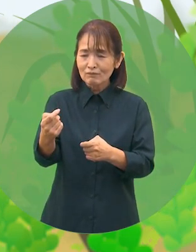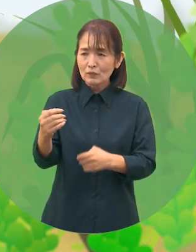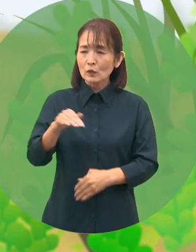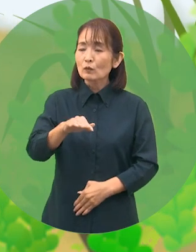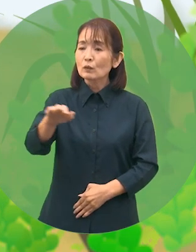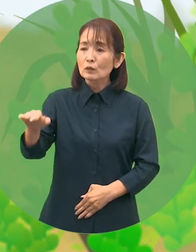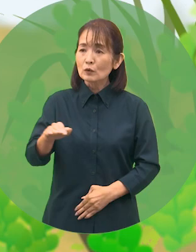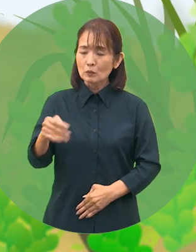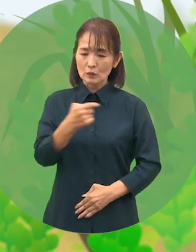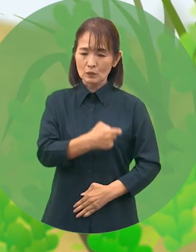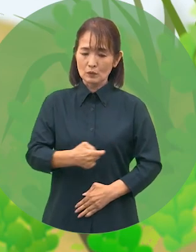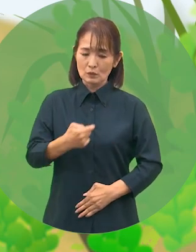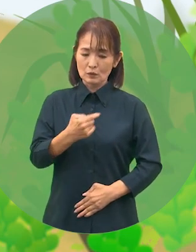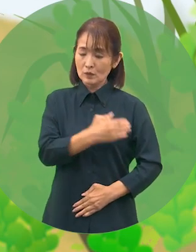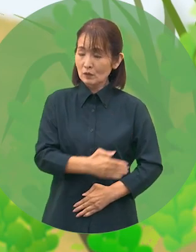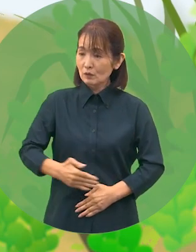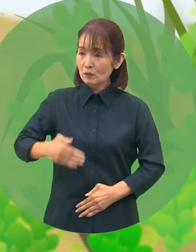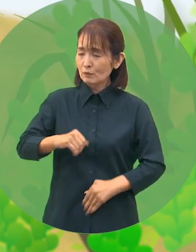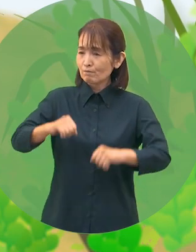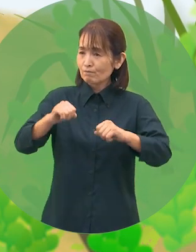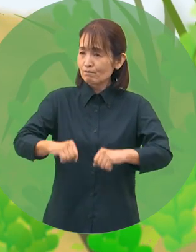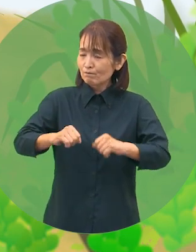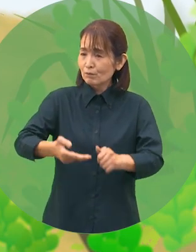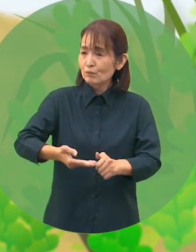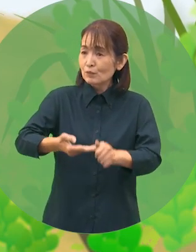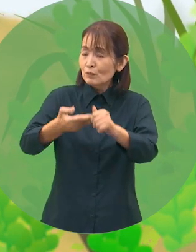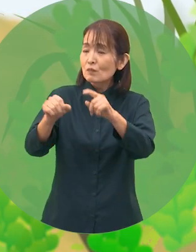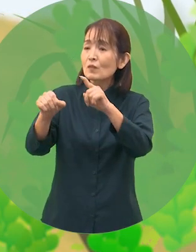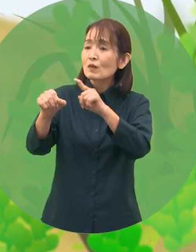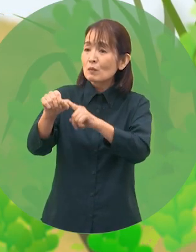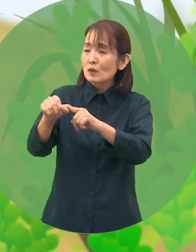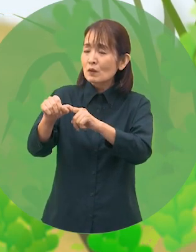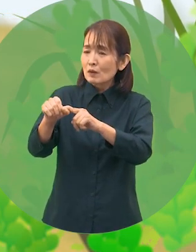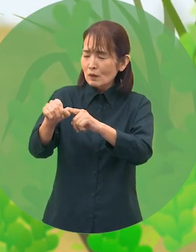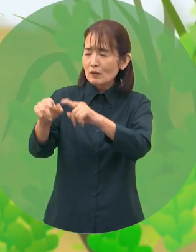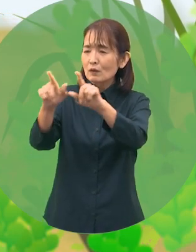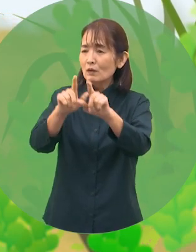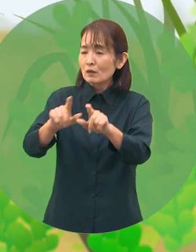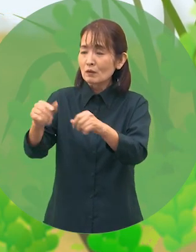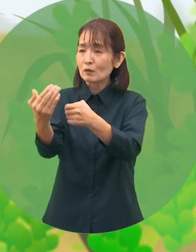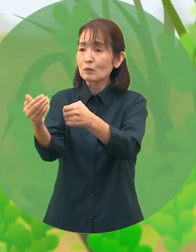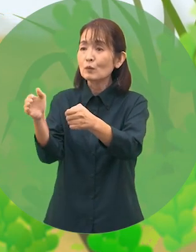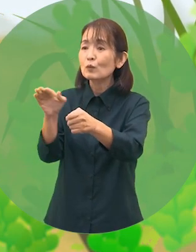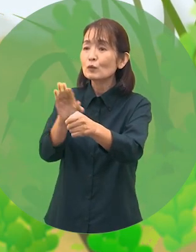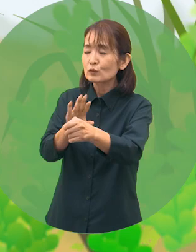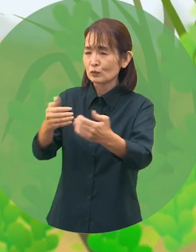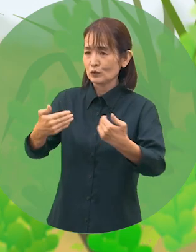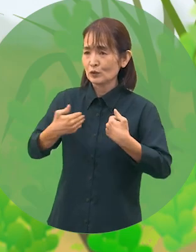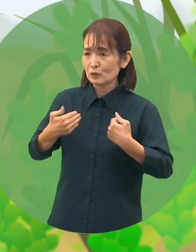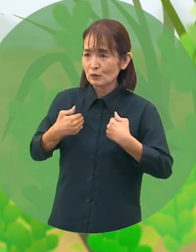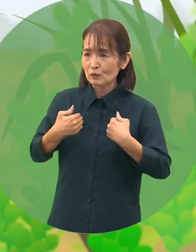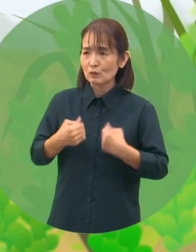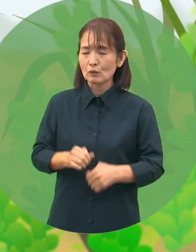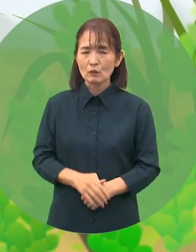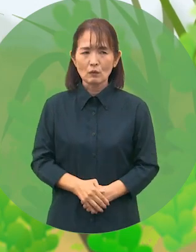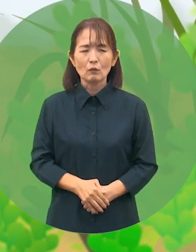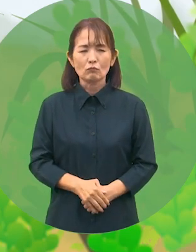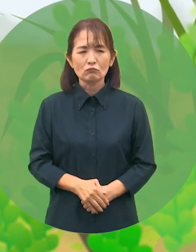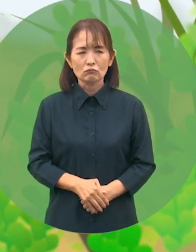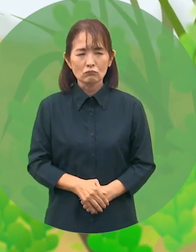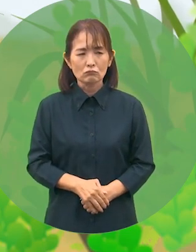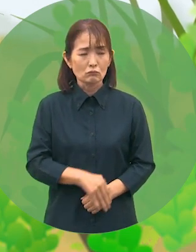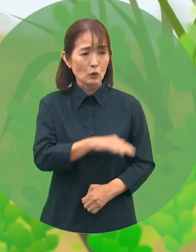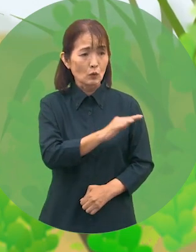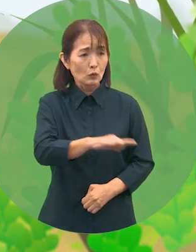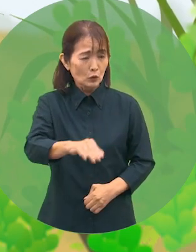もたちは心も体も健やかに育つよう、その生活が守られなければいけないわよね。 でも現実